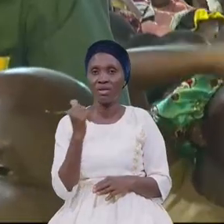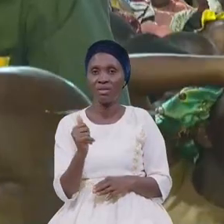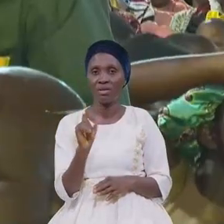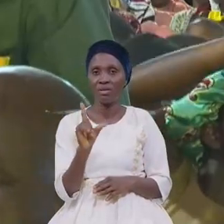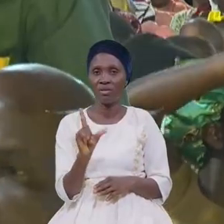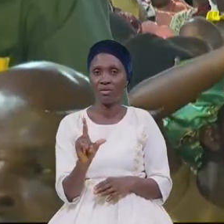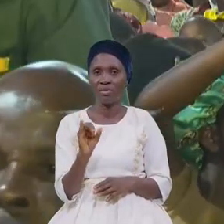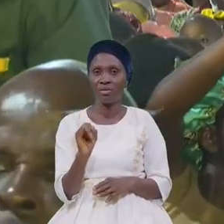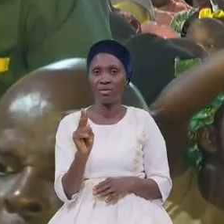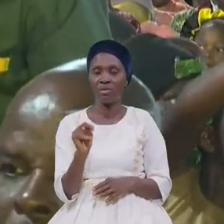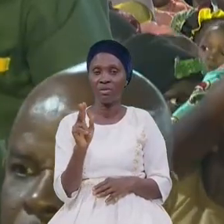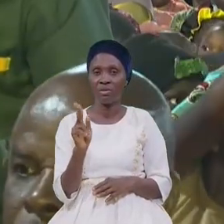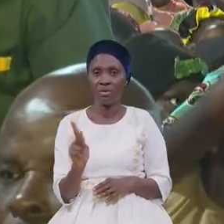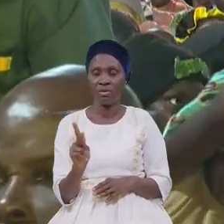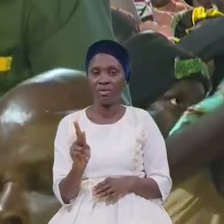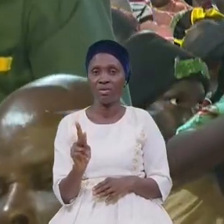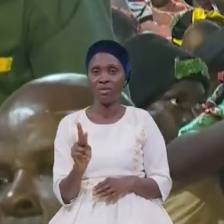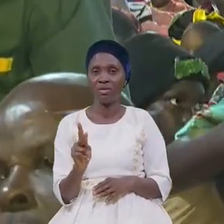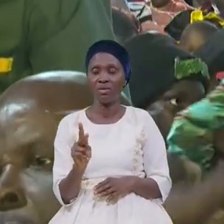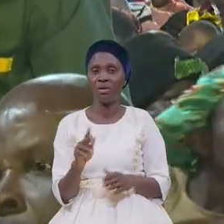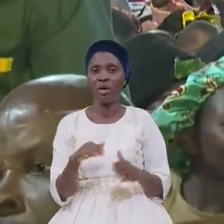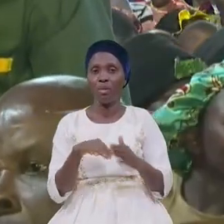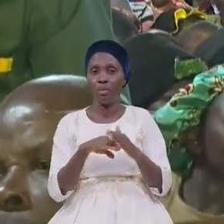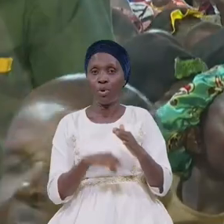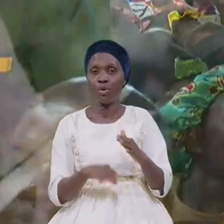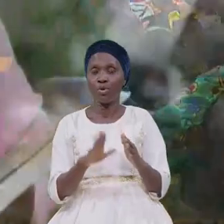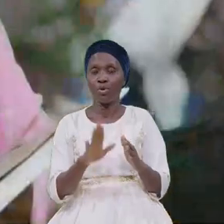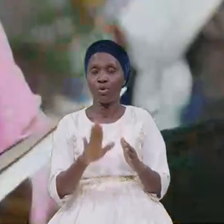sur l'écran qui est